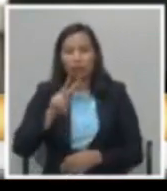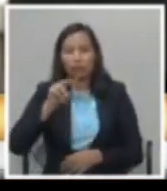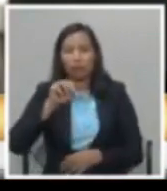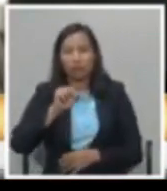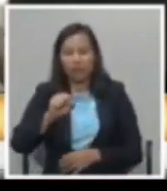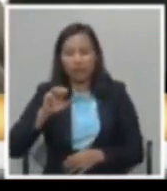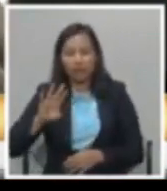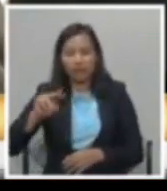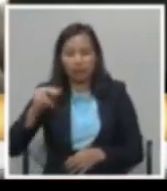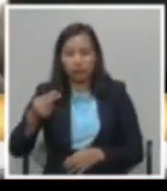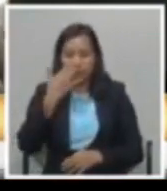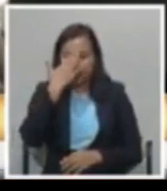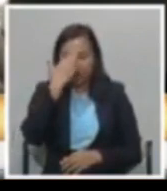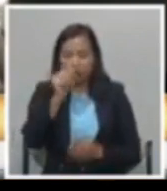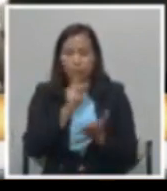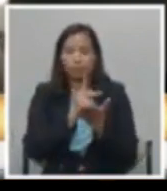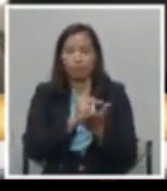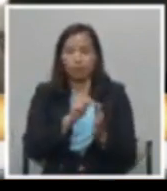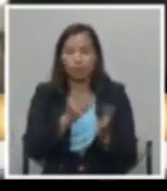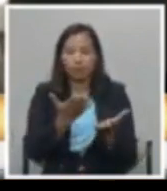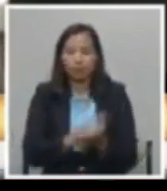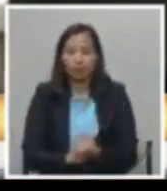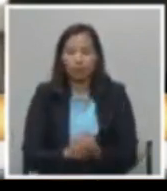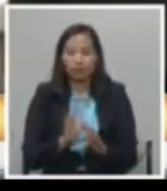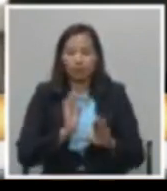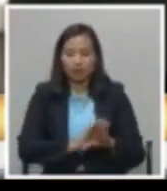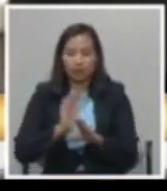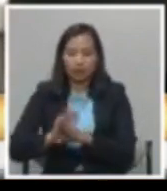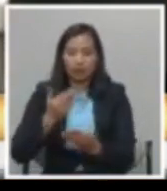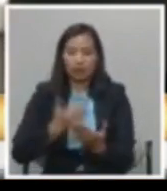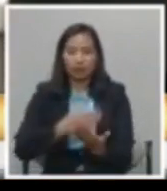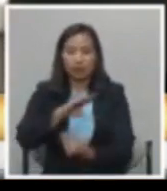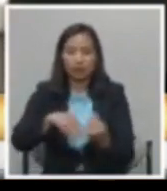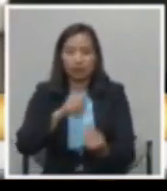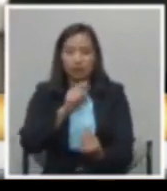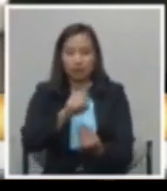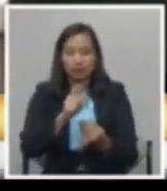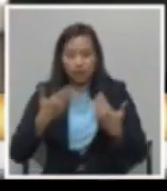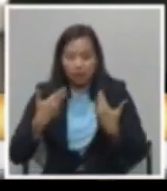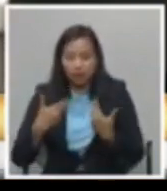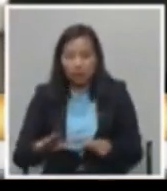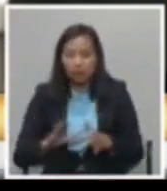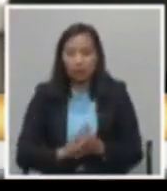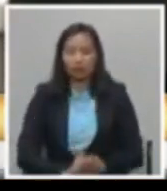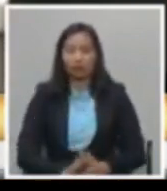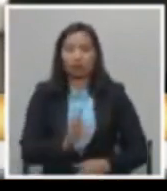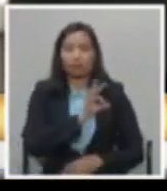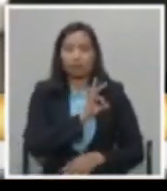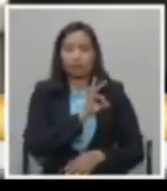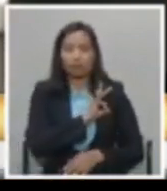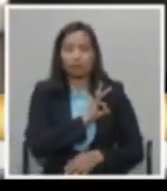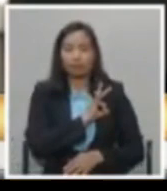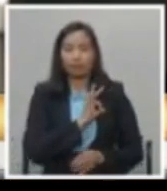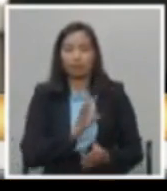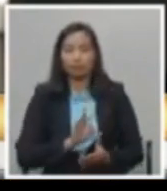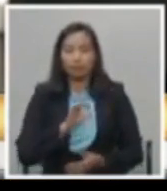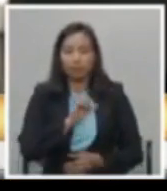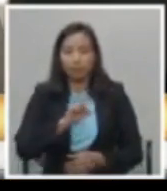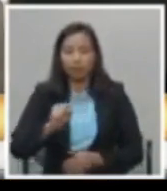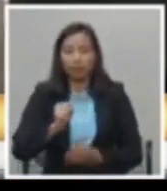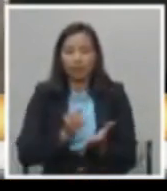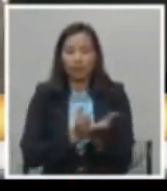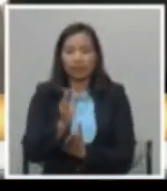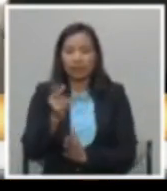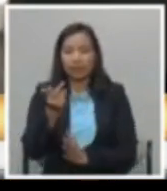บาททำไมไม่กู้ในสภาวะเช่นนี้เพื่อกระตุ้นเศรษฐกิจแต่แล้วหลังจากนั้นก็มีสมาชิกที่อยู่ฝ่ายค้